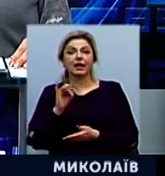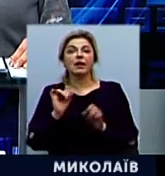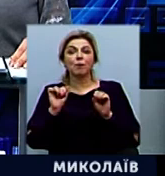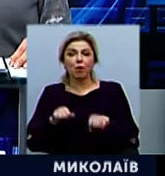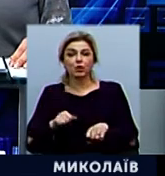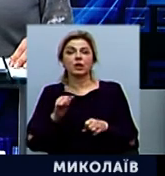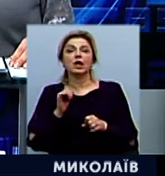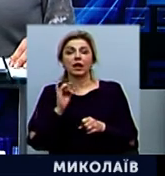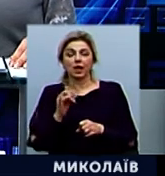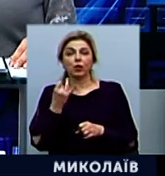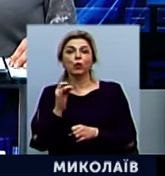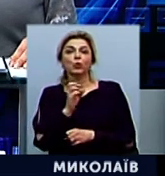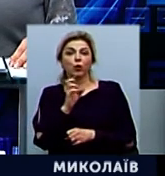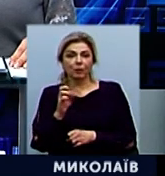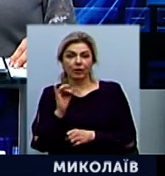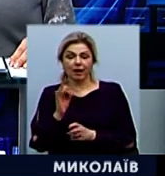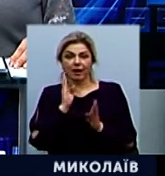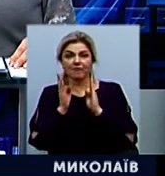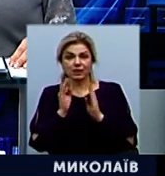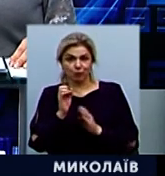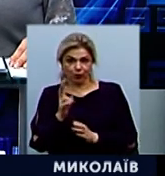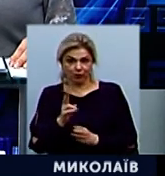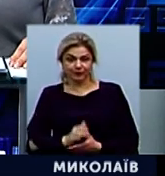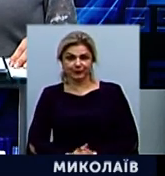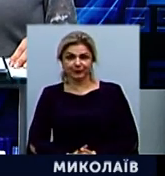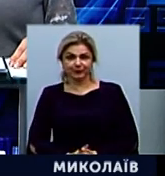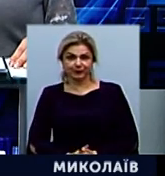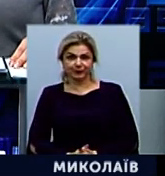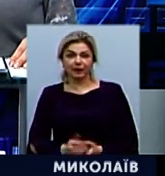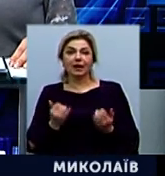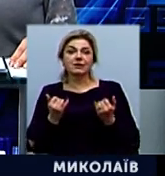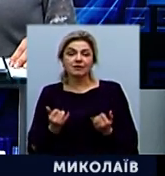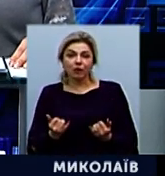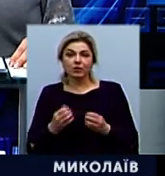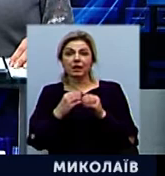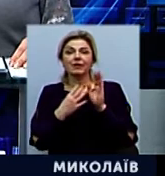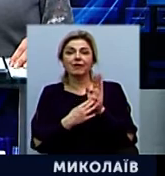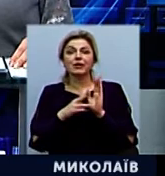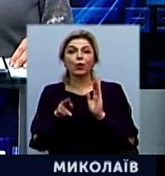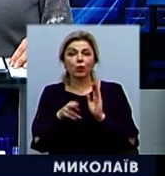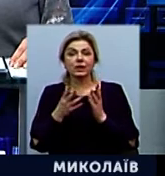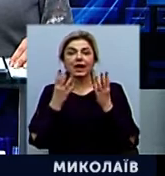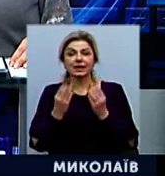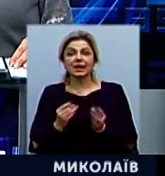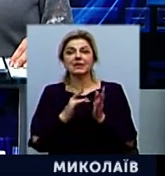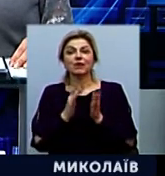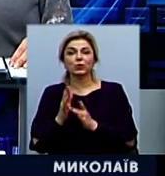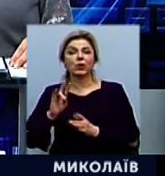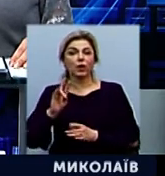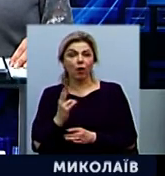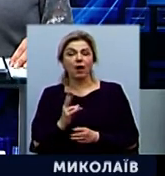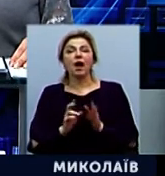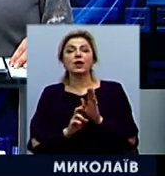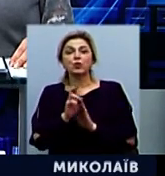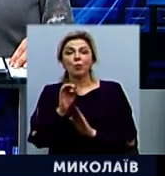посилання на YouTube-канал та сторінку в мережі Facebook. Сьогодні, 19 грудня, у День Святого Миколая, в